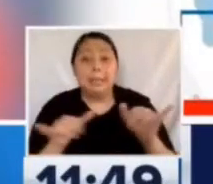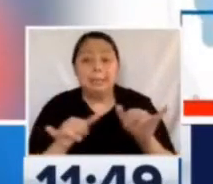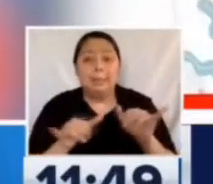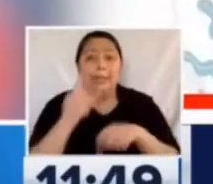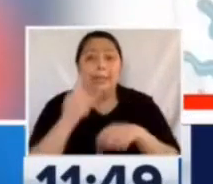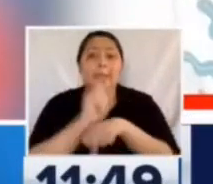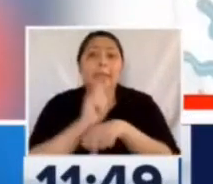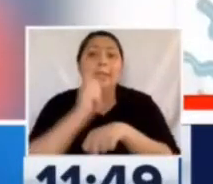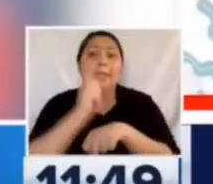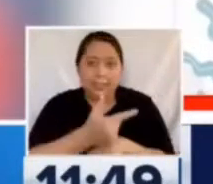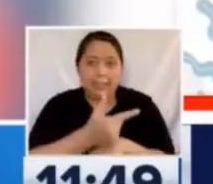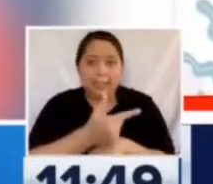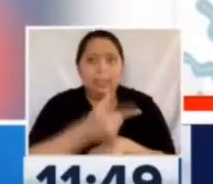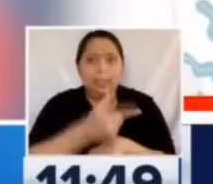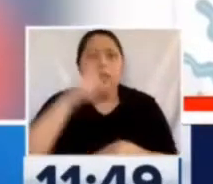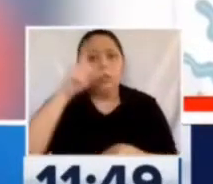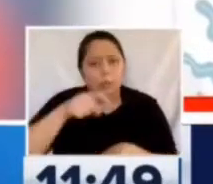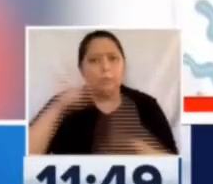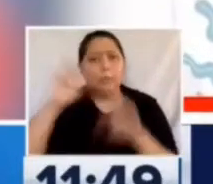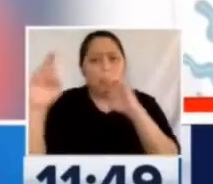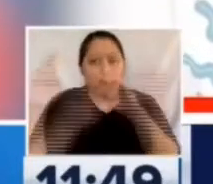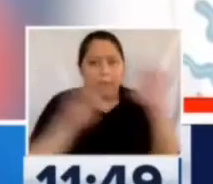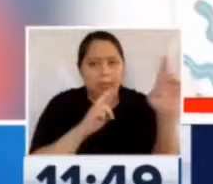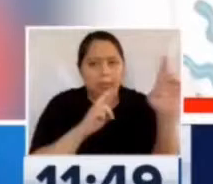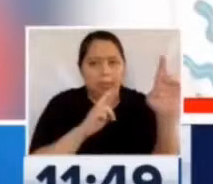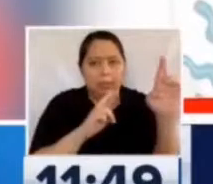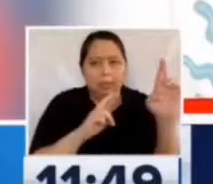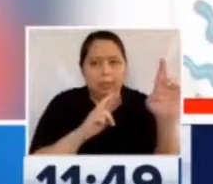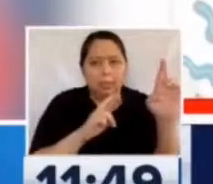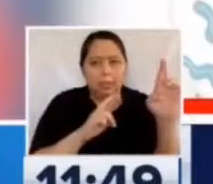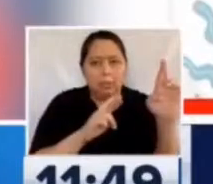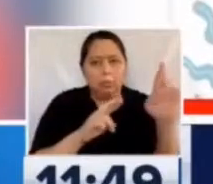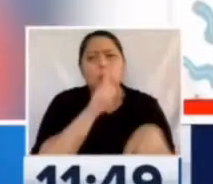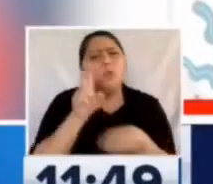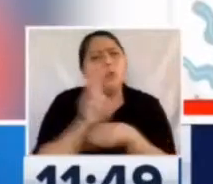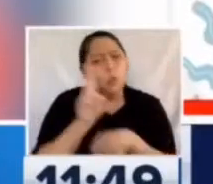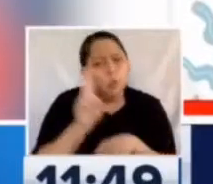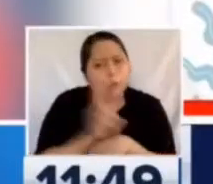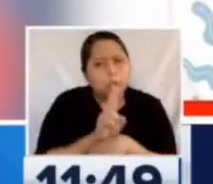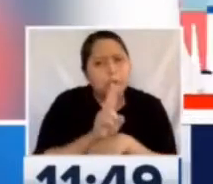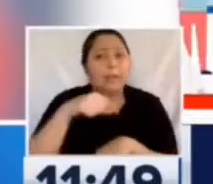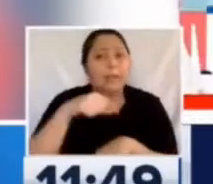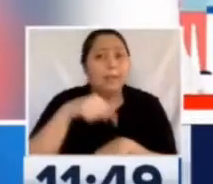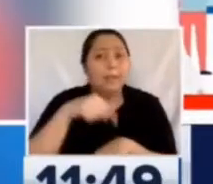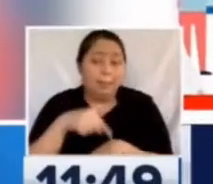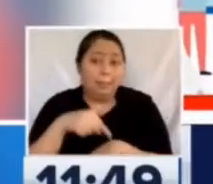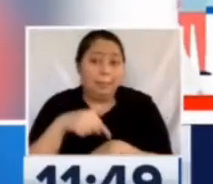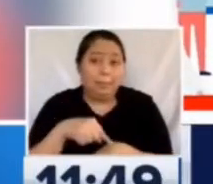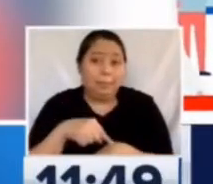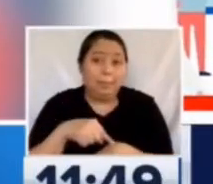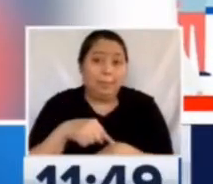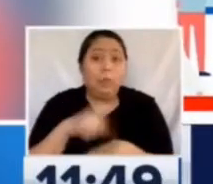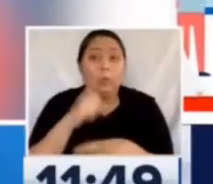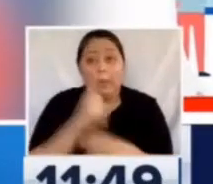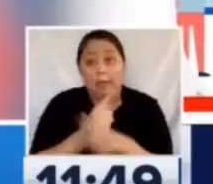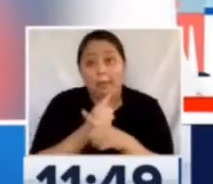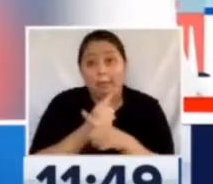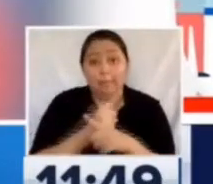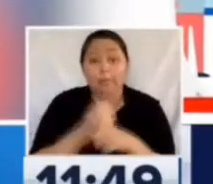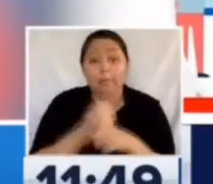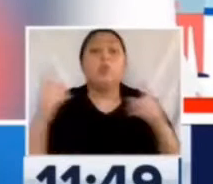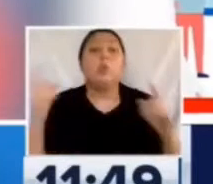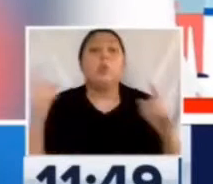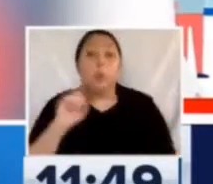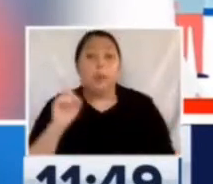ng mga empleyado at mga negosyante para ho sa meron silang ilang araw o ilang linggo na hindi pa sila nakakapagtrabaho, they can